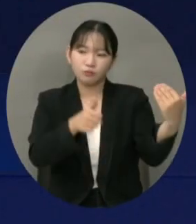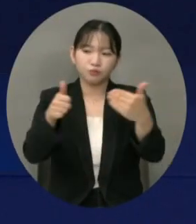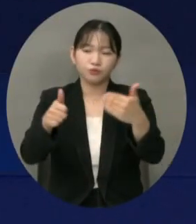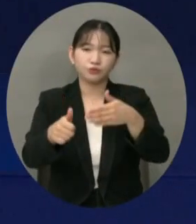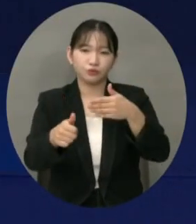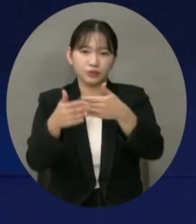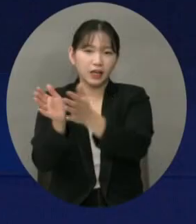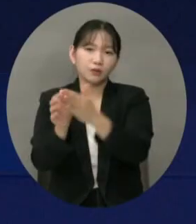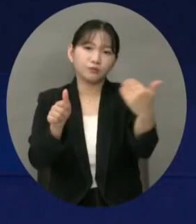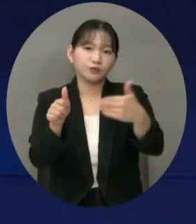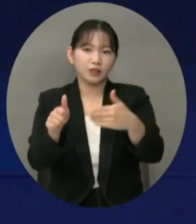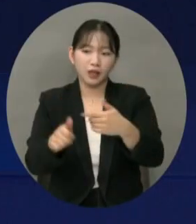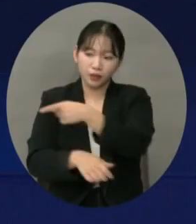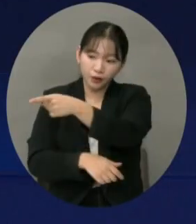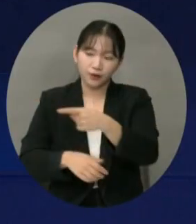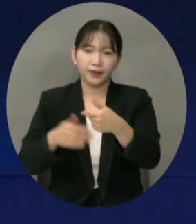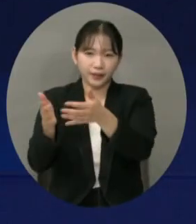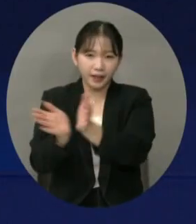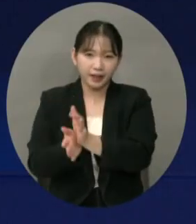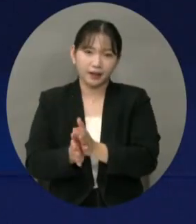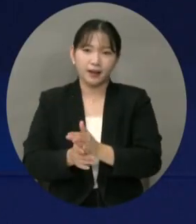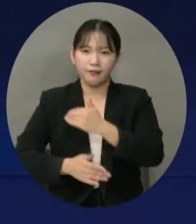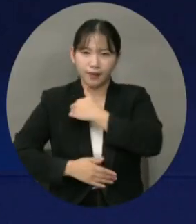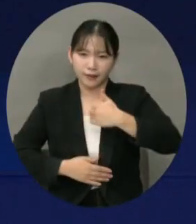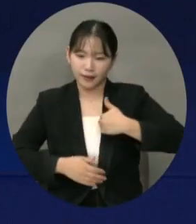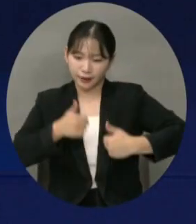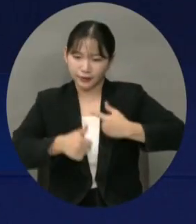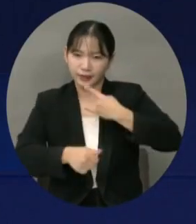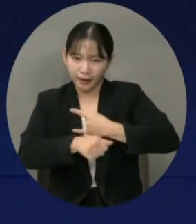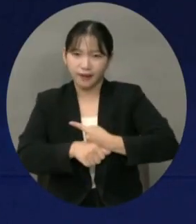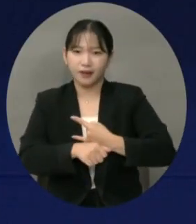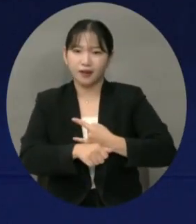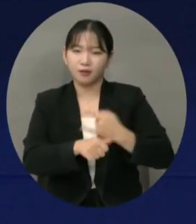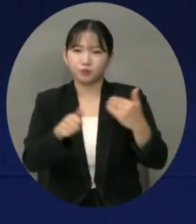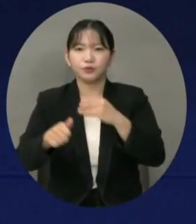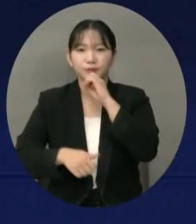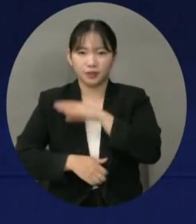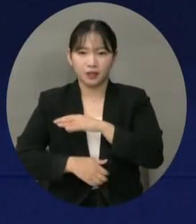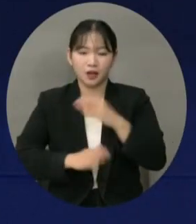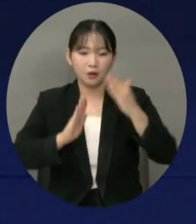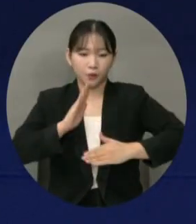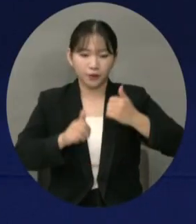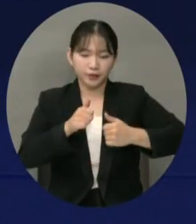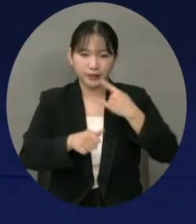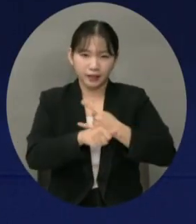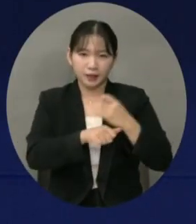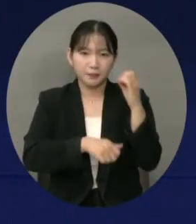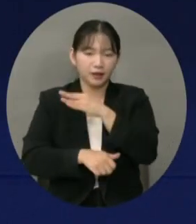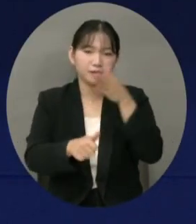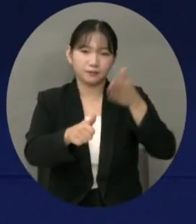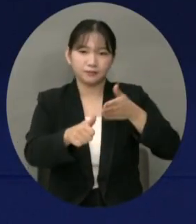주십시오 너희들 정당이 당당하게 경쟁해 공정하게 경쟁해